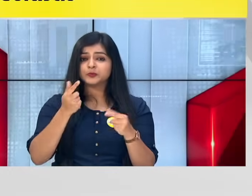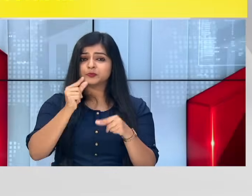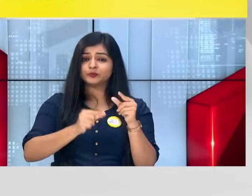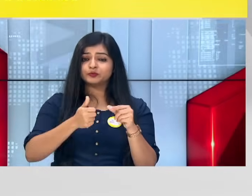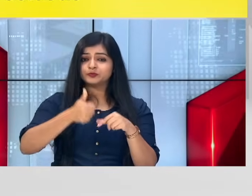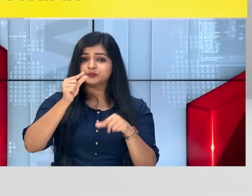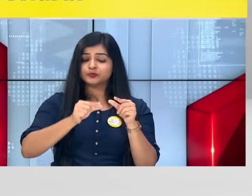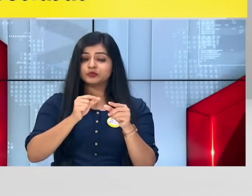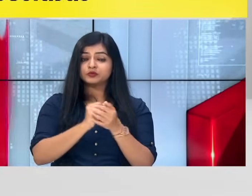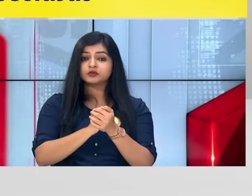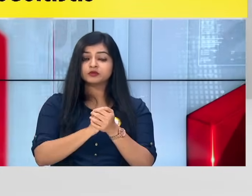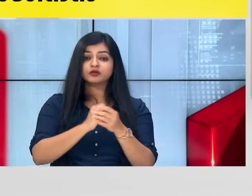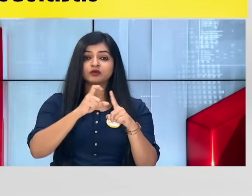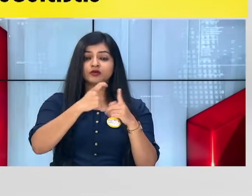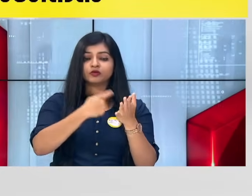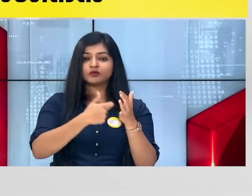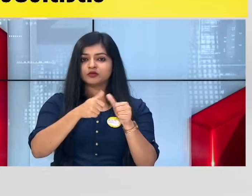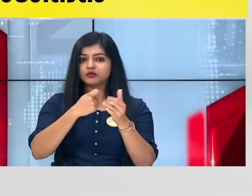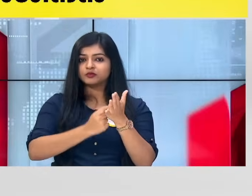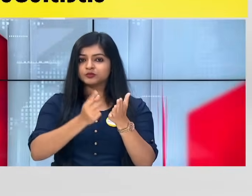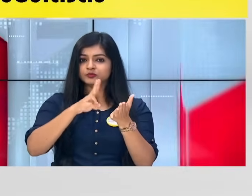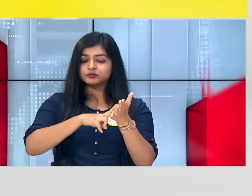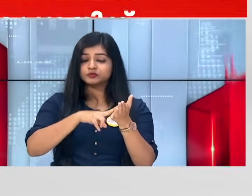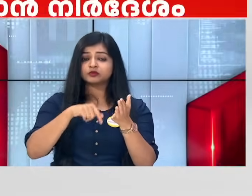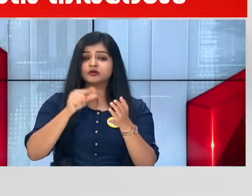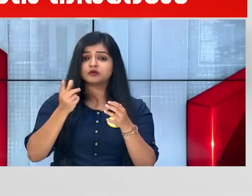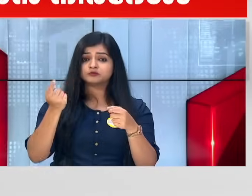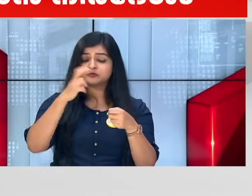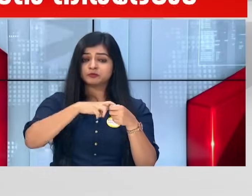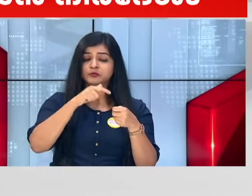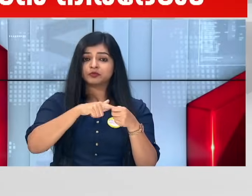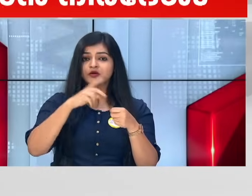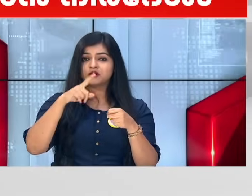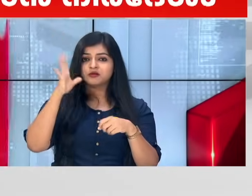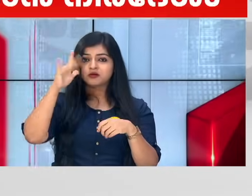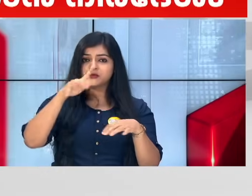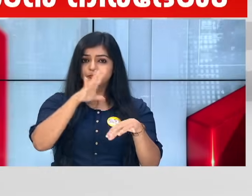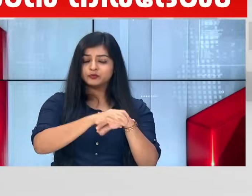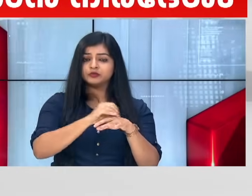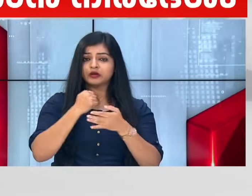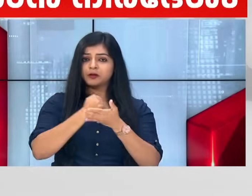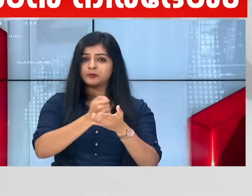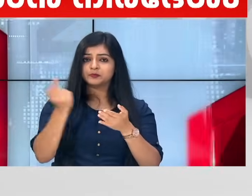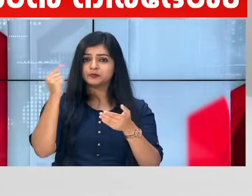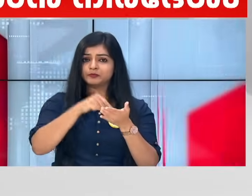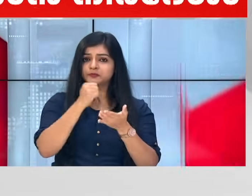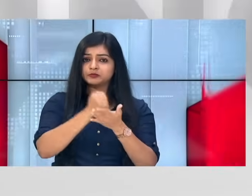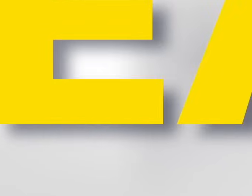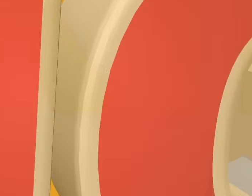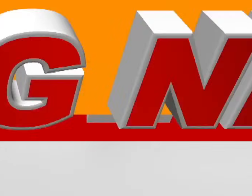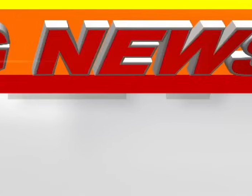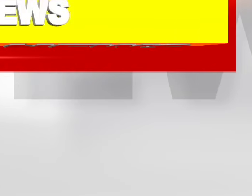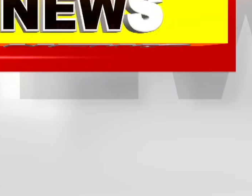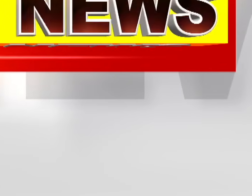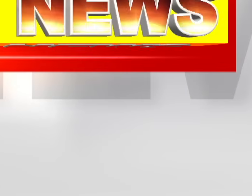ഡോക്ടർ അരുൺ സക്രിയെ അടക്കം ഈ ദൗത്യത്തിലേക്ക് കൊണ്ടുവരണമെന്നൊരു ആവശ്യം ഉന്നയിച്ചിട്ടുണ്ട്. ഇക്കാര്യങ്ങളടക്കം പരിശോധിച്ചു വരികയാണ്. ഇതിൽ